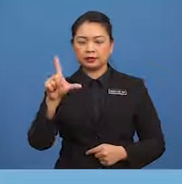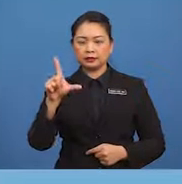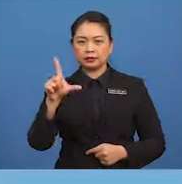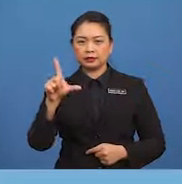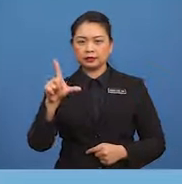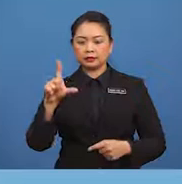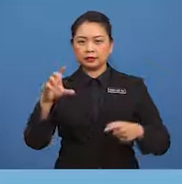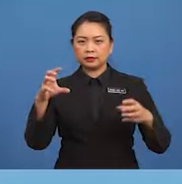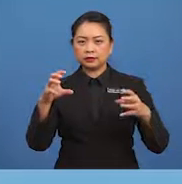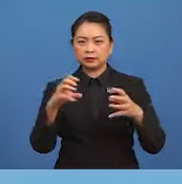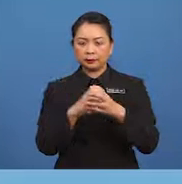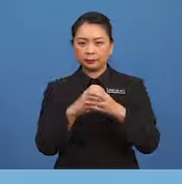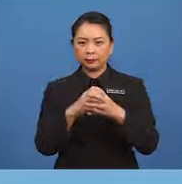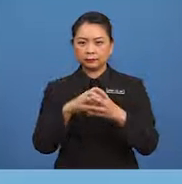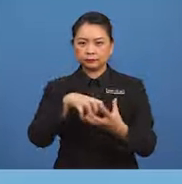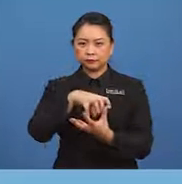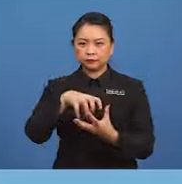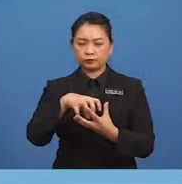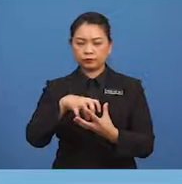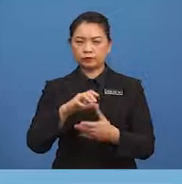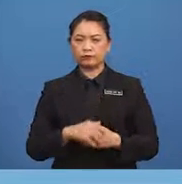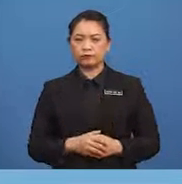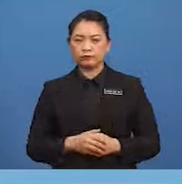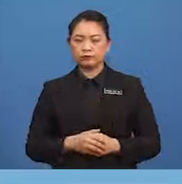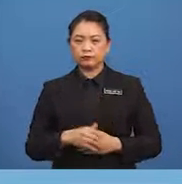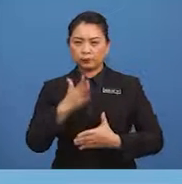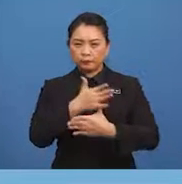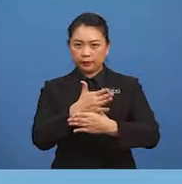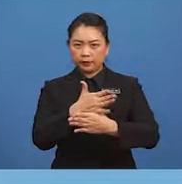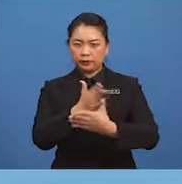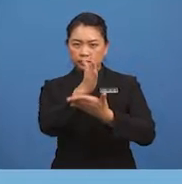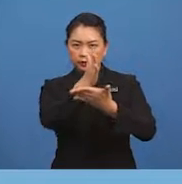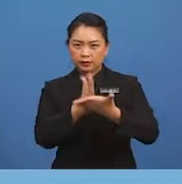bercantum membentuk blood cell di bahagian tengah sel.